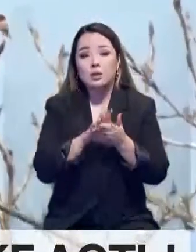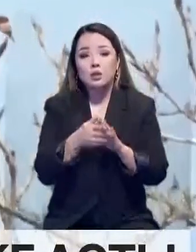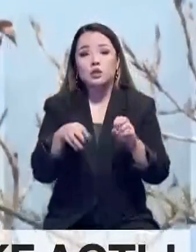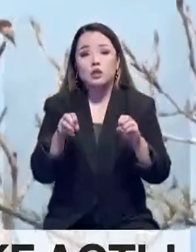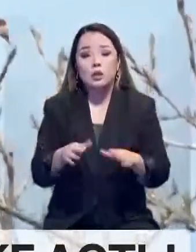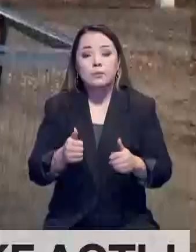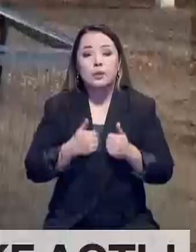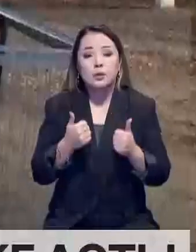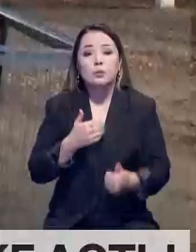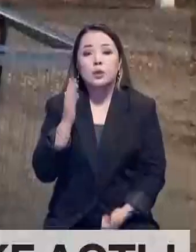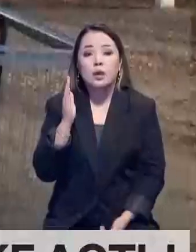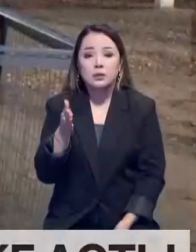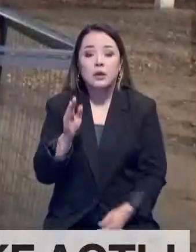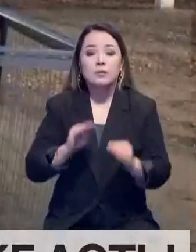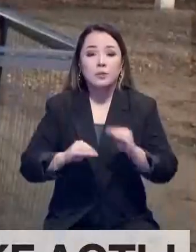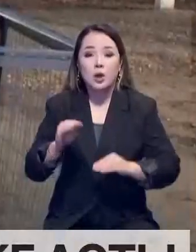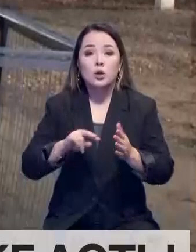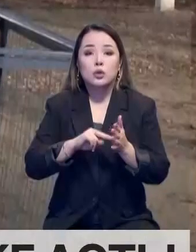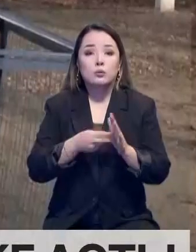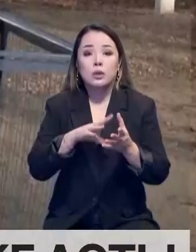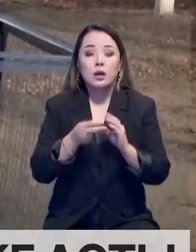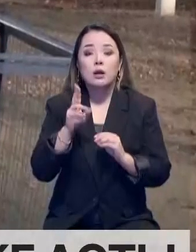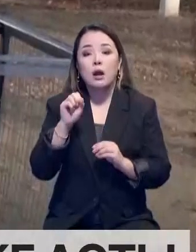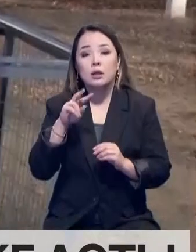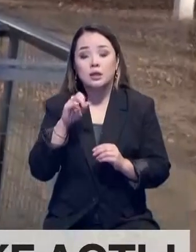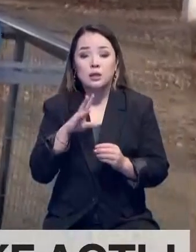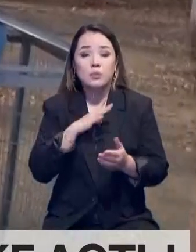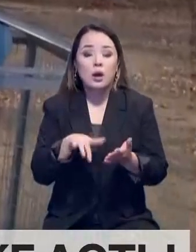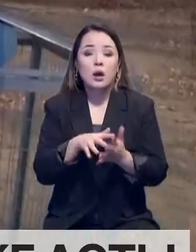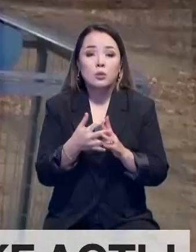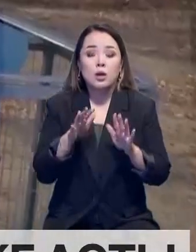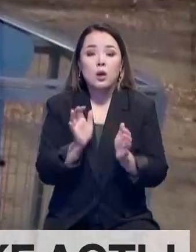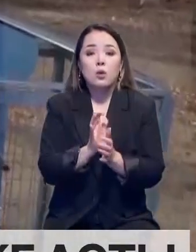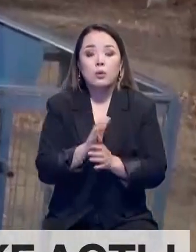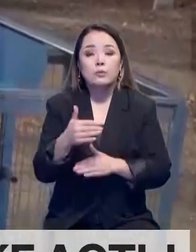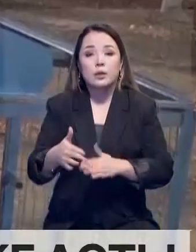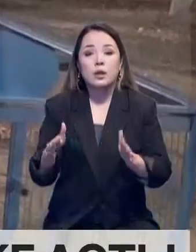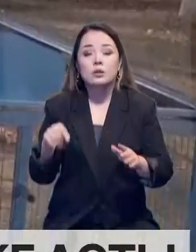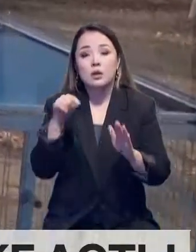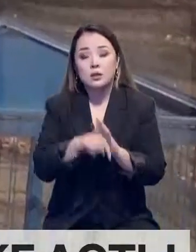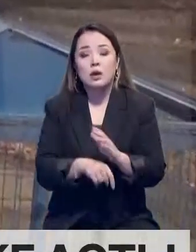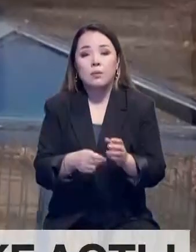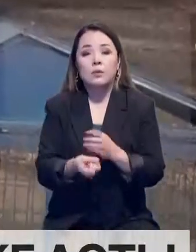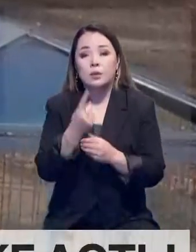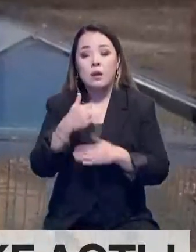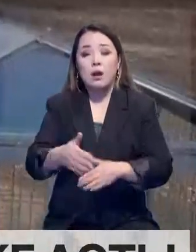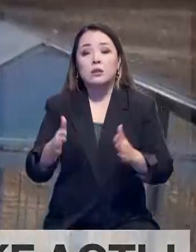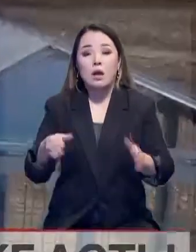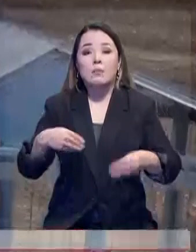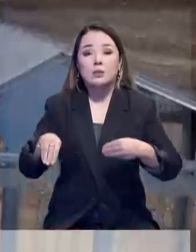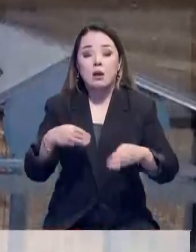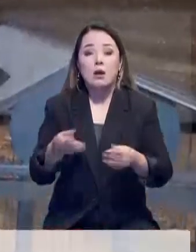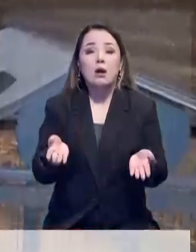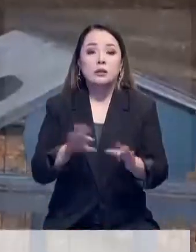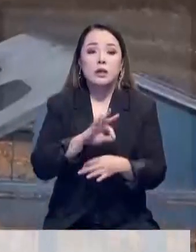шешімін таппақ. Абаттандыру жоспары аясында Галкин ауылында осындай қоқыс тастау орындары пайда болды. Бұл контейнерлер пластик